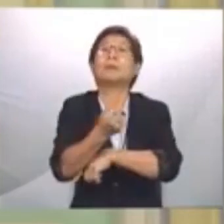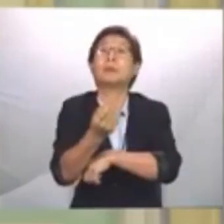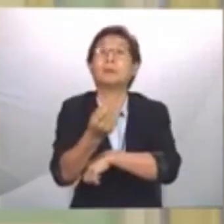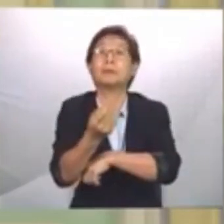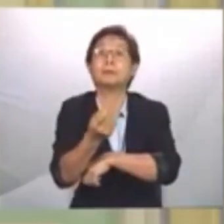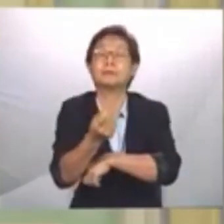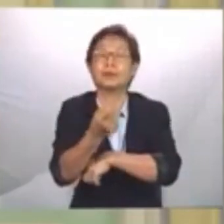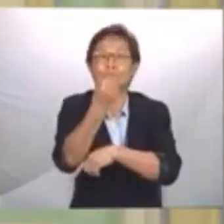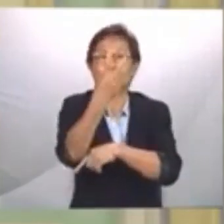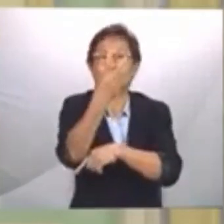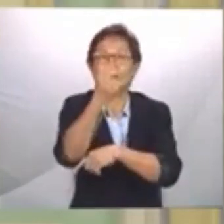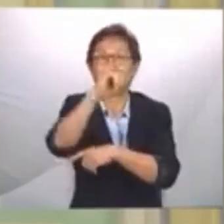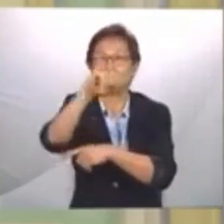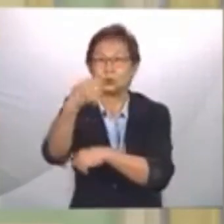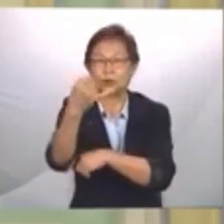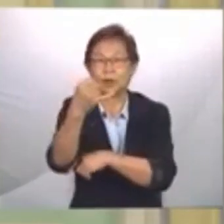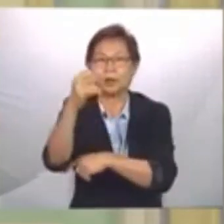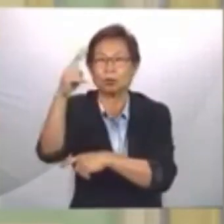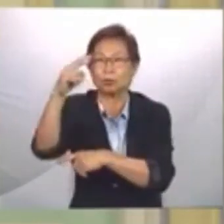sebanyak